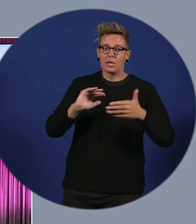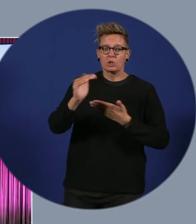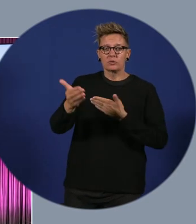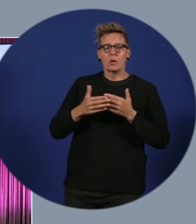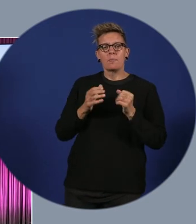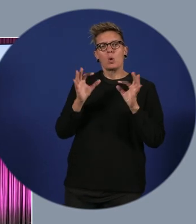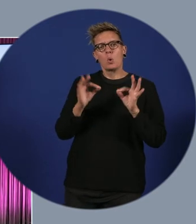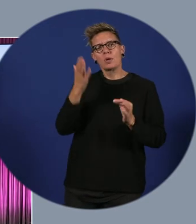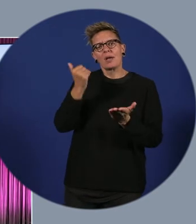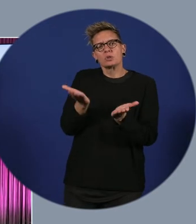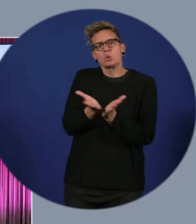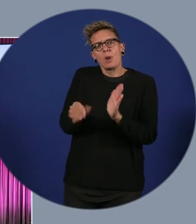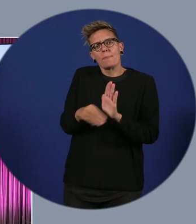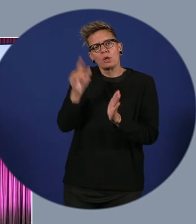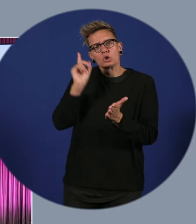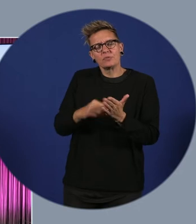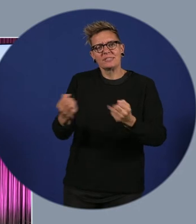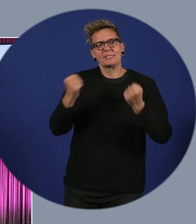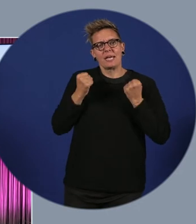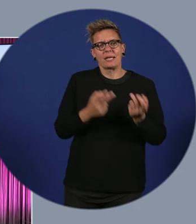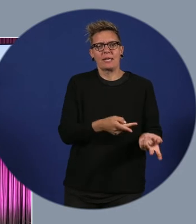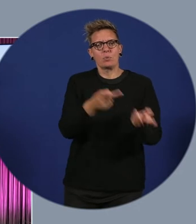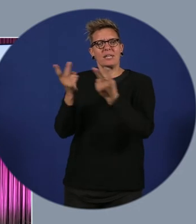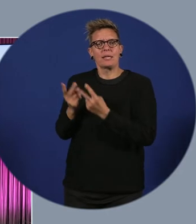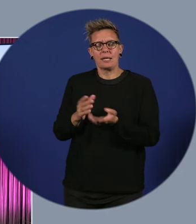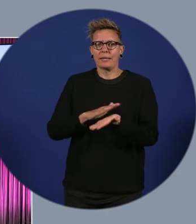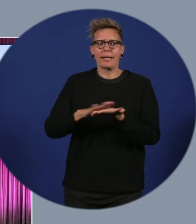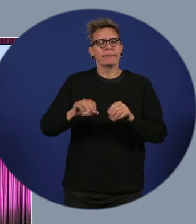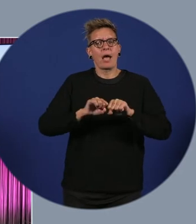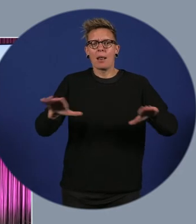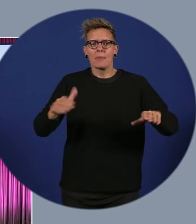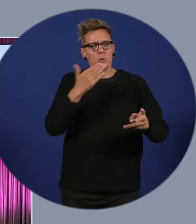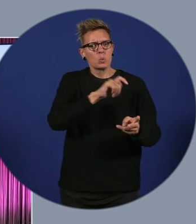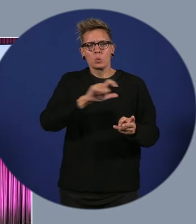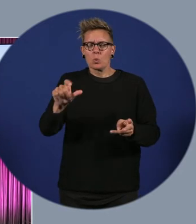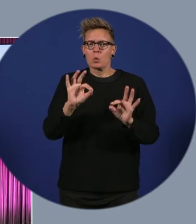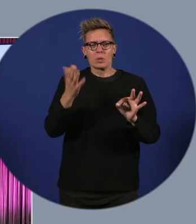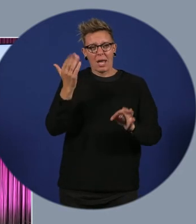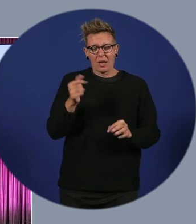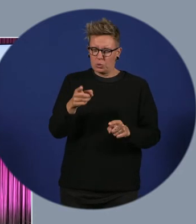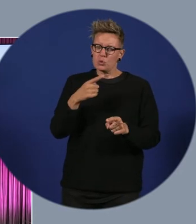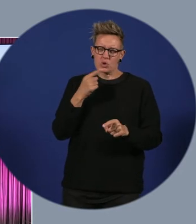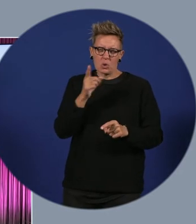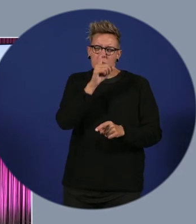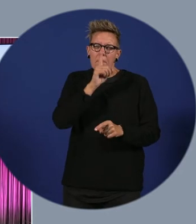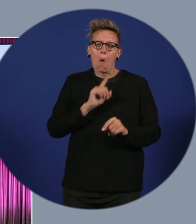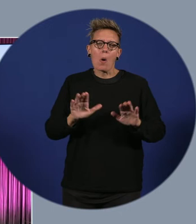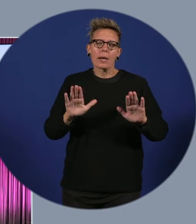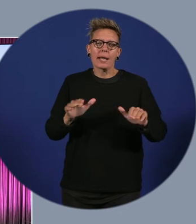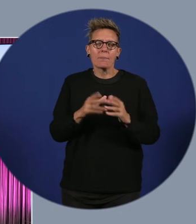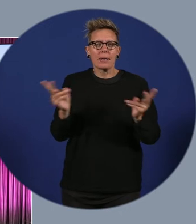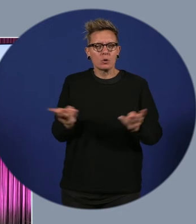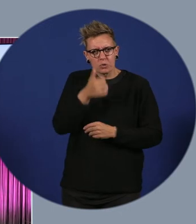vilket sätt kan skolan då bidra till att stärka demokratin i allmänhet och unga i synnerhet? Du var lite inne på det, märkte jag nu, men jag blir bara